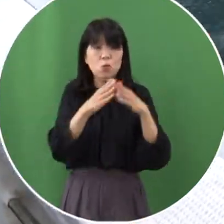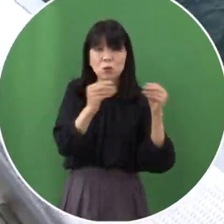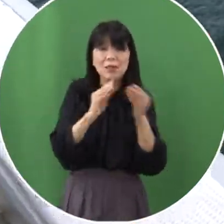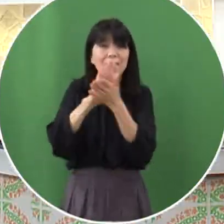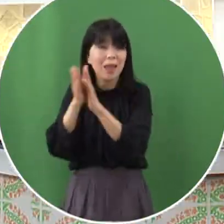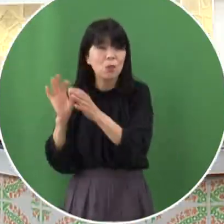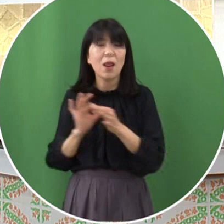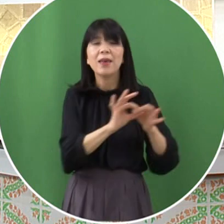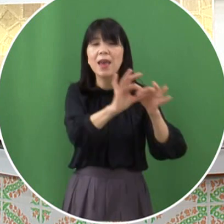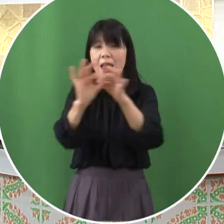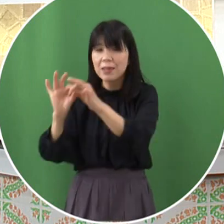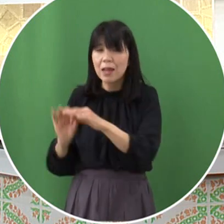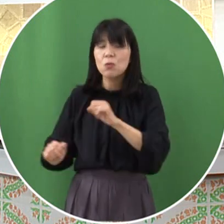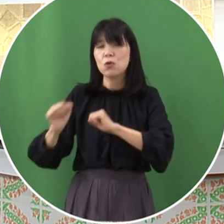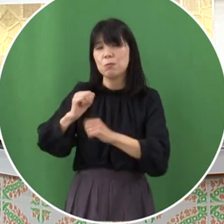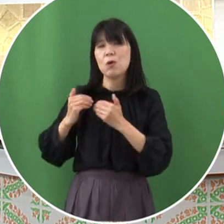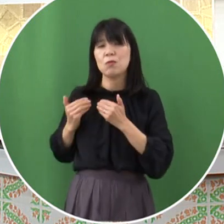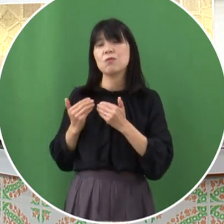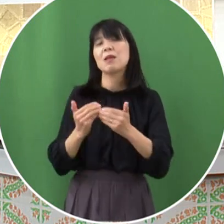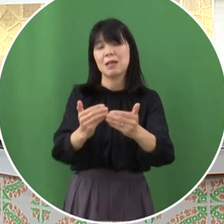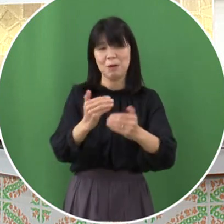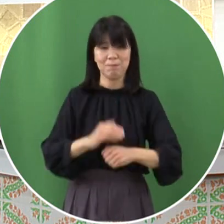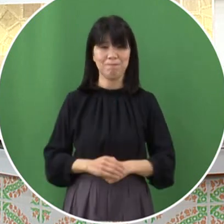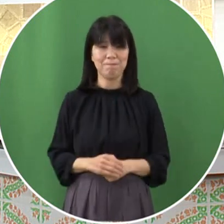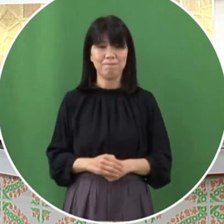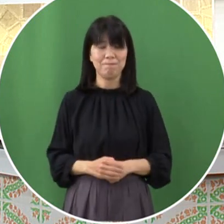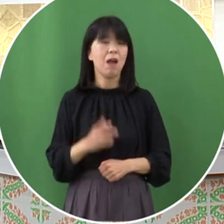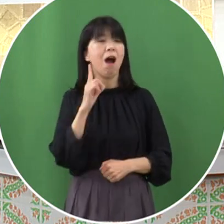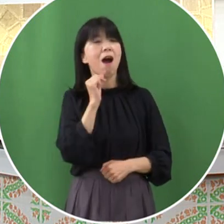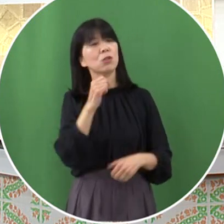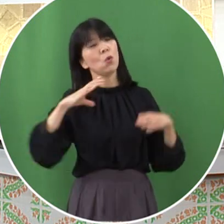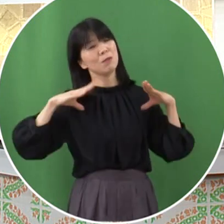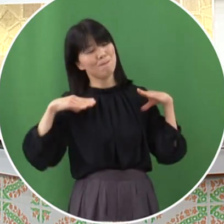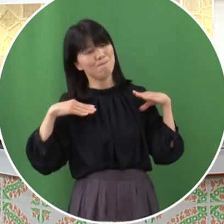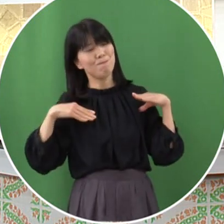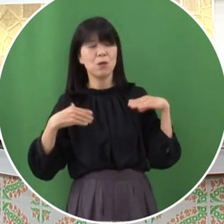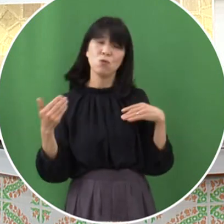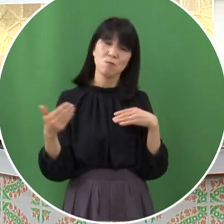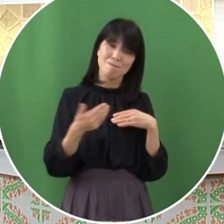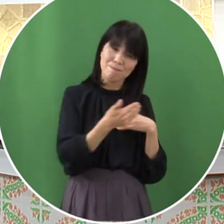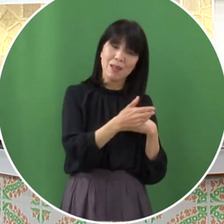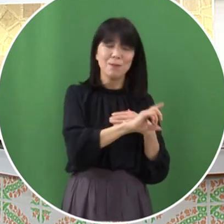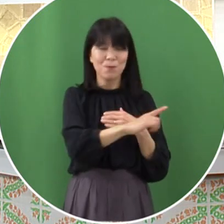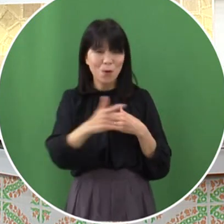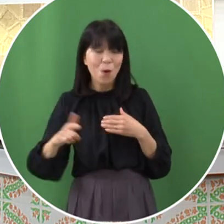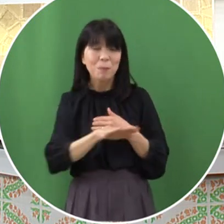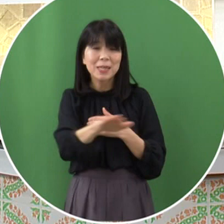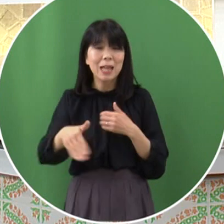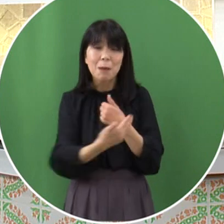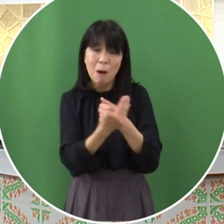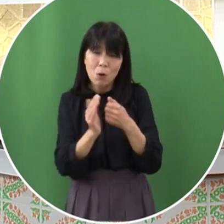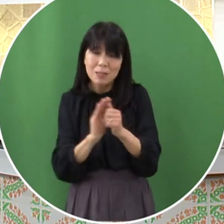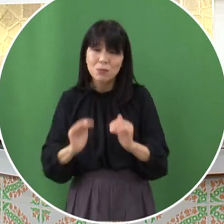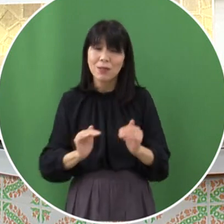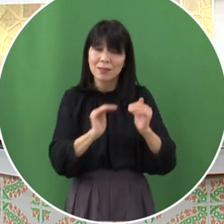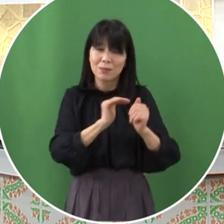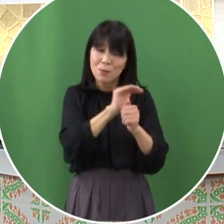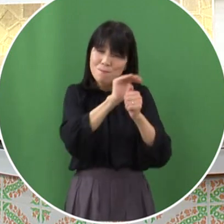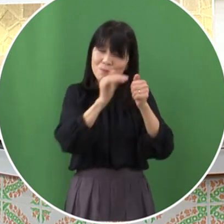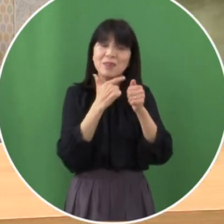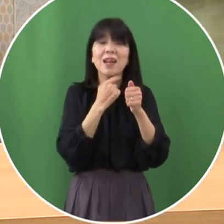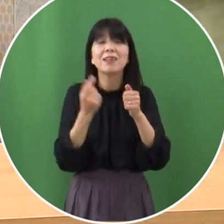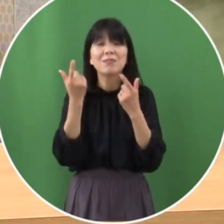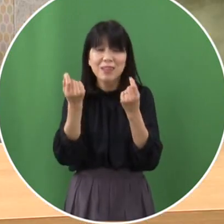。 明石が誇る海の幸、みんなで守り育てていきたいですよね。それでは4つ目をお願いします